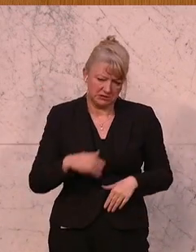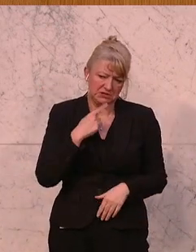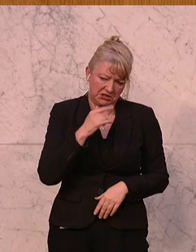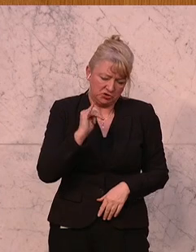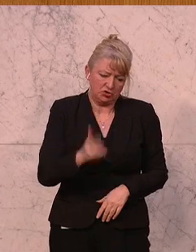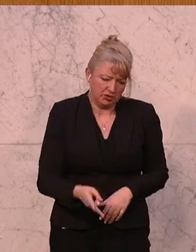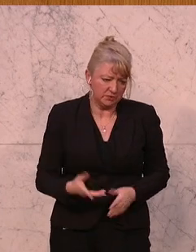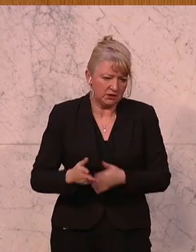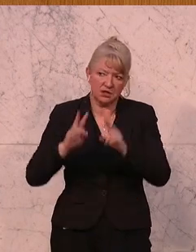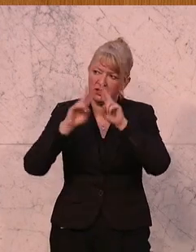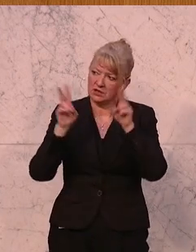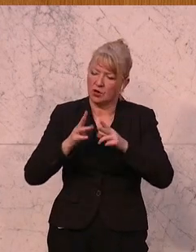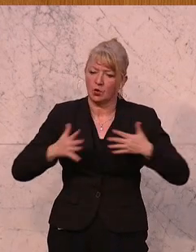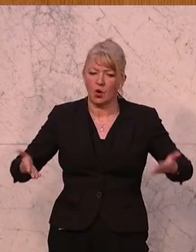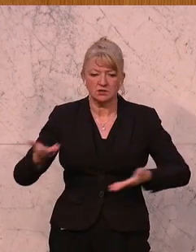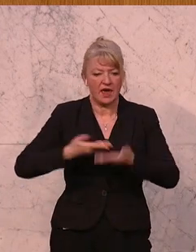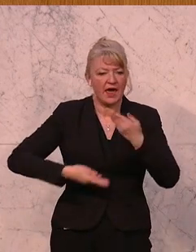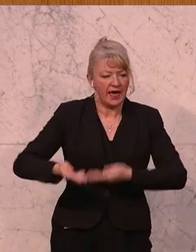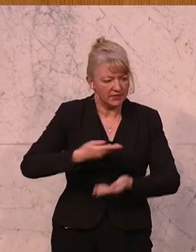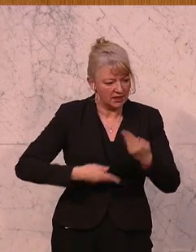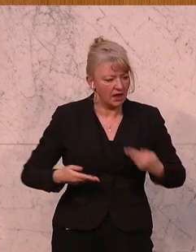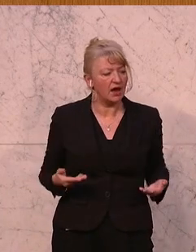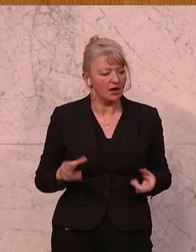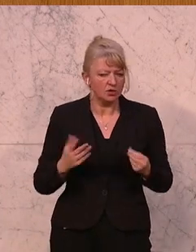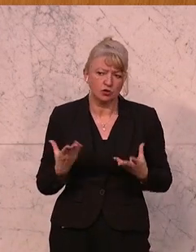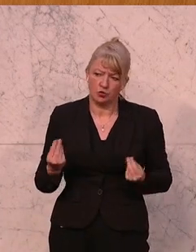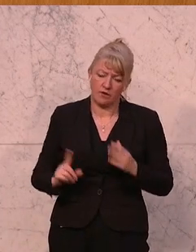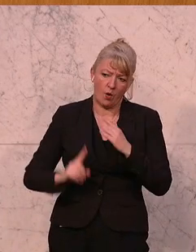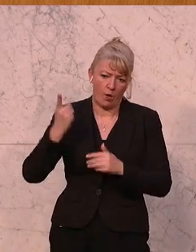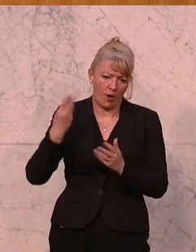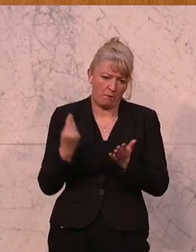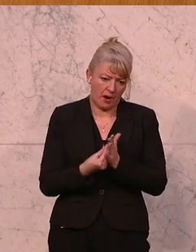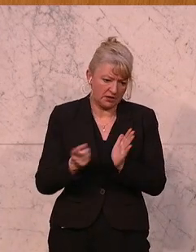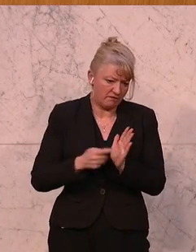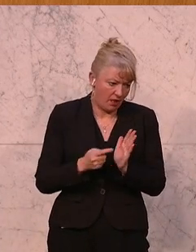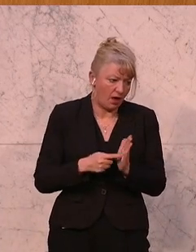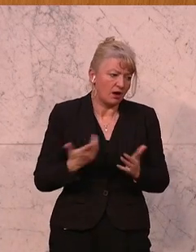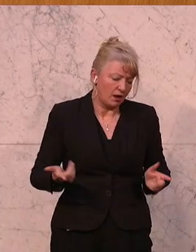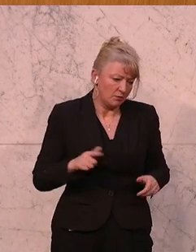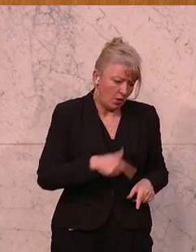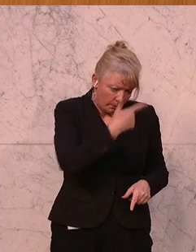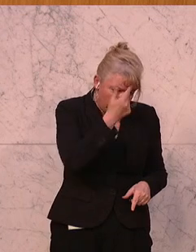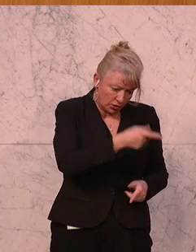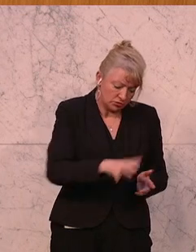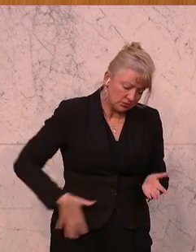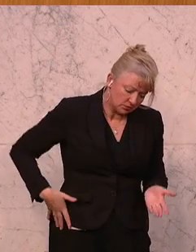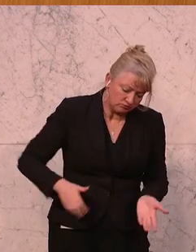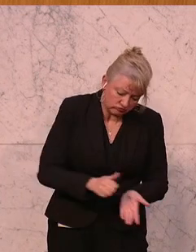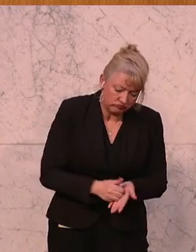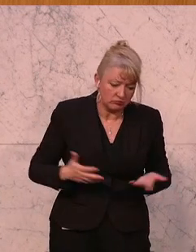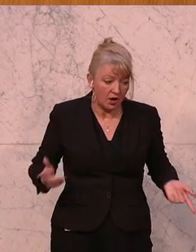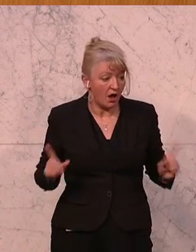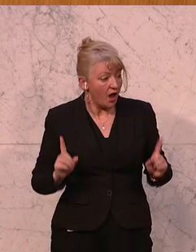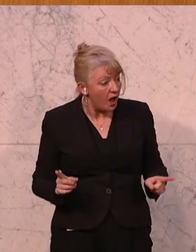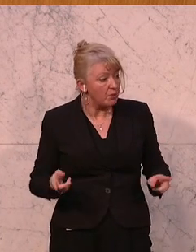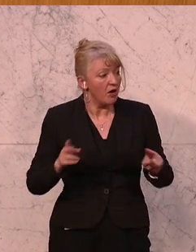dass internationale Großhändler in Wahrheit viel zu hohe Preise verlangen und die Menschen an der Supermarktkasse draufzahlen. Aber glaubt irgendjemand